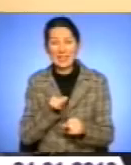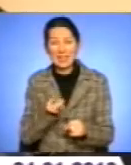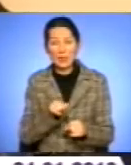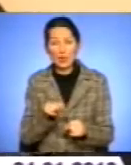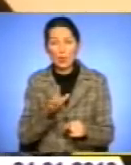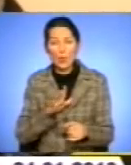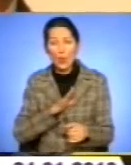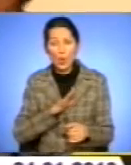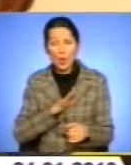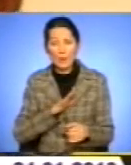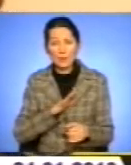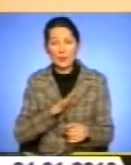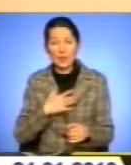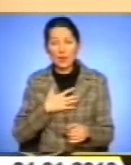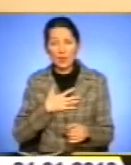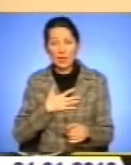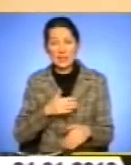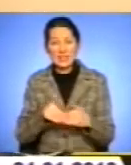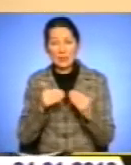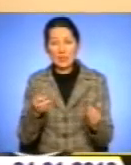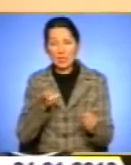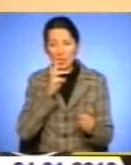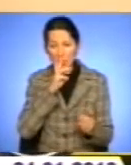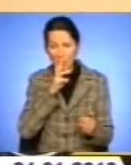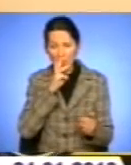і завдання, які поставлені там на 100, майже